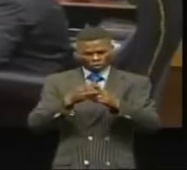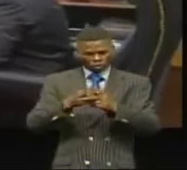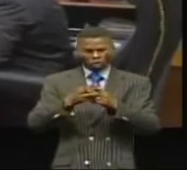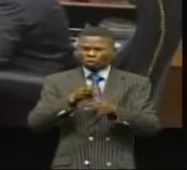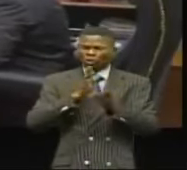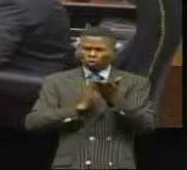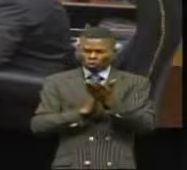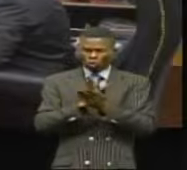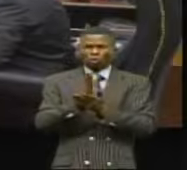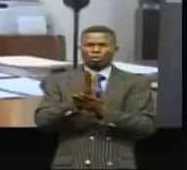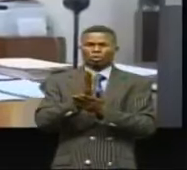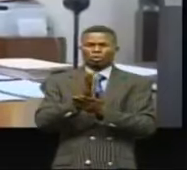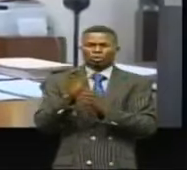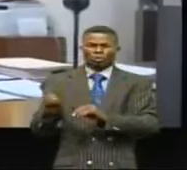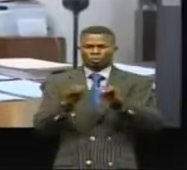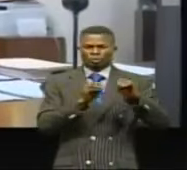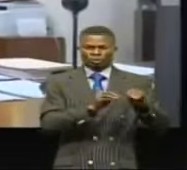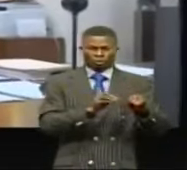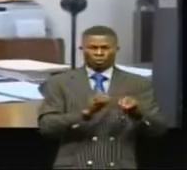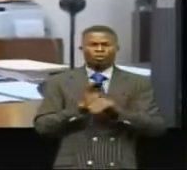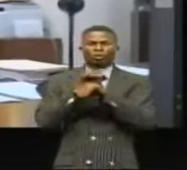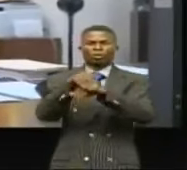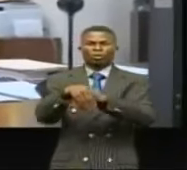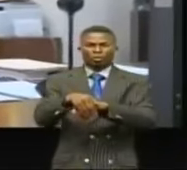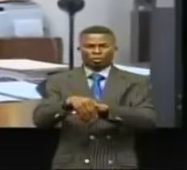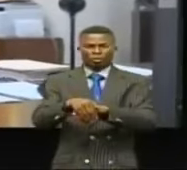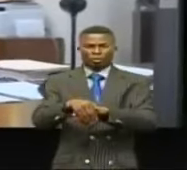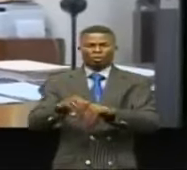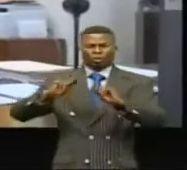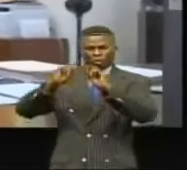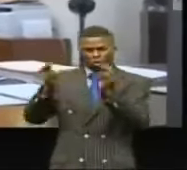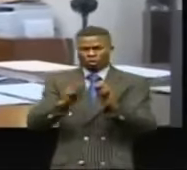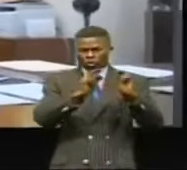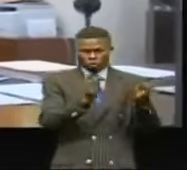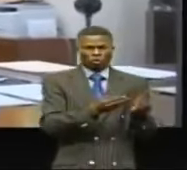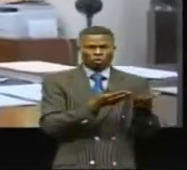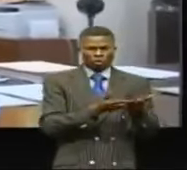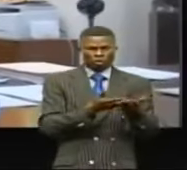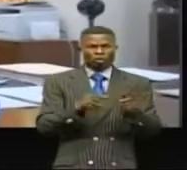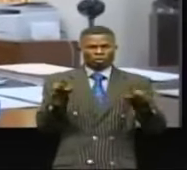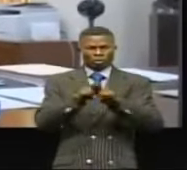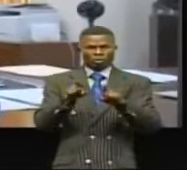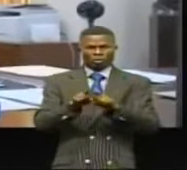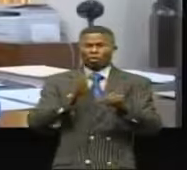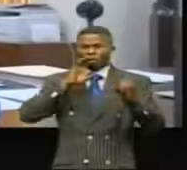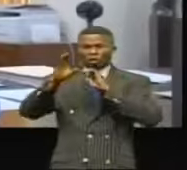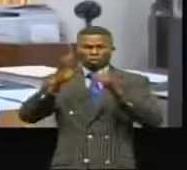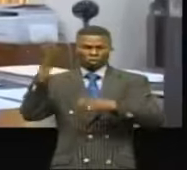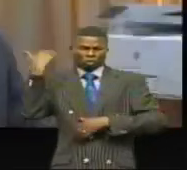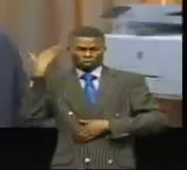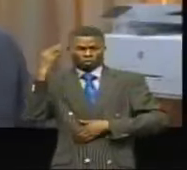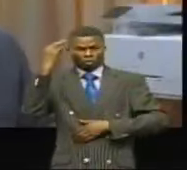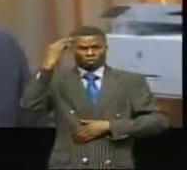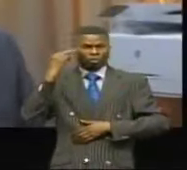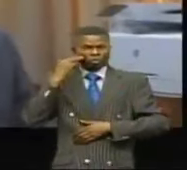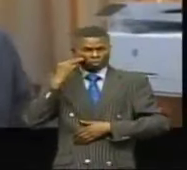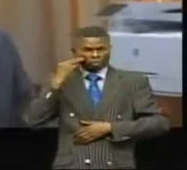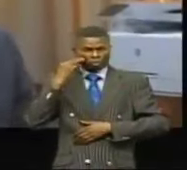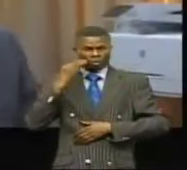attention la mise en œuvre des engagements pris par toutes les parties prenantes, conformément au communiqué final du mini-sommet de